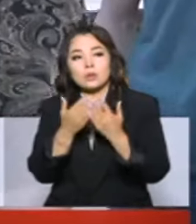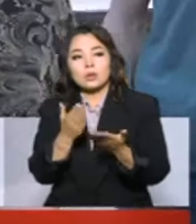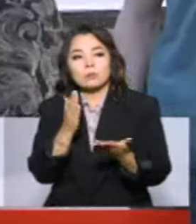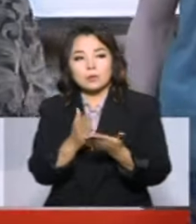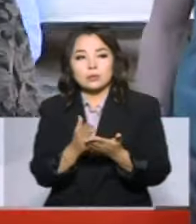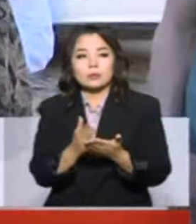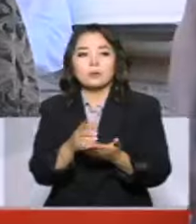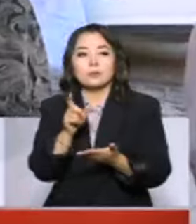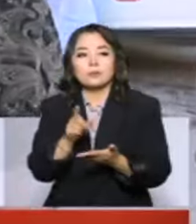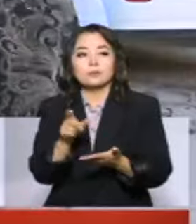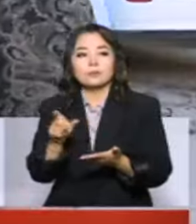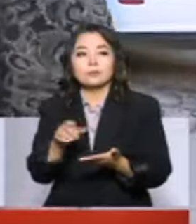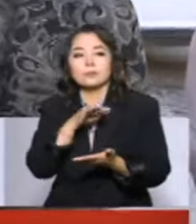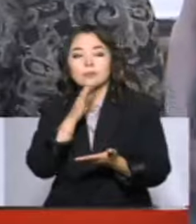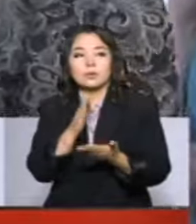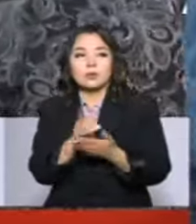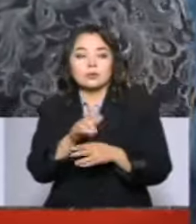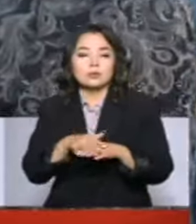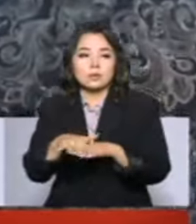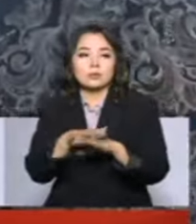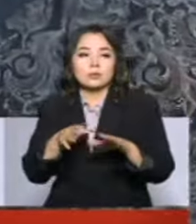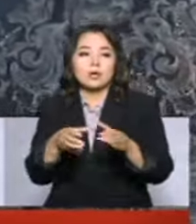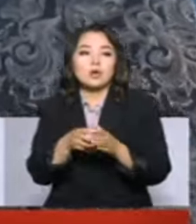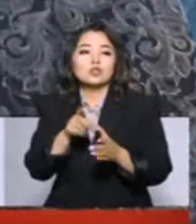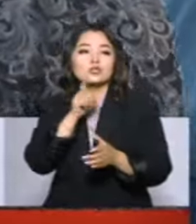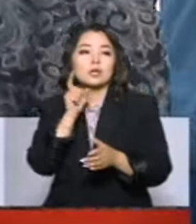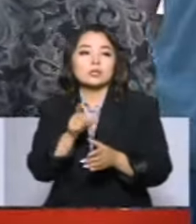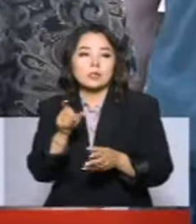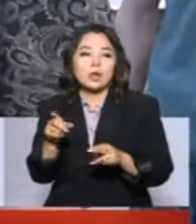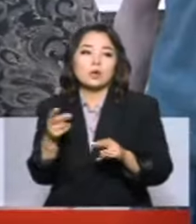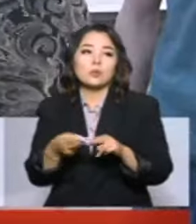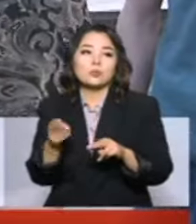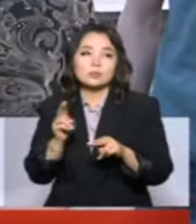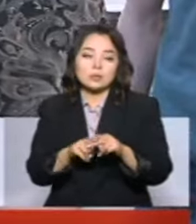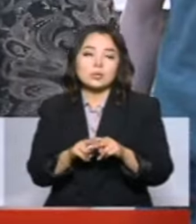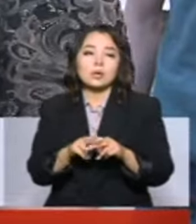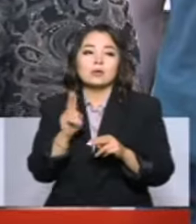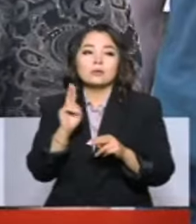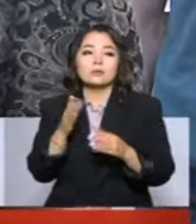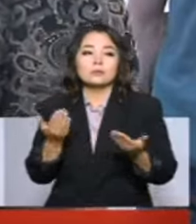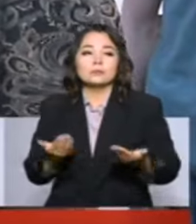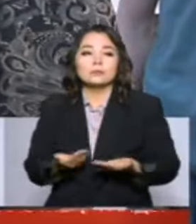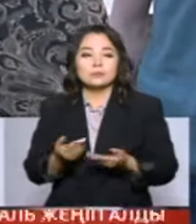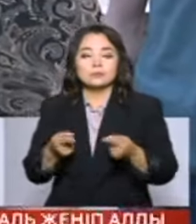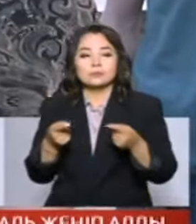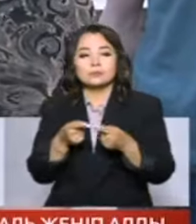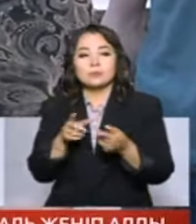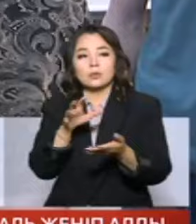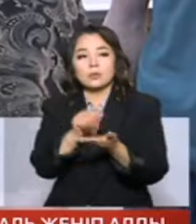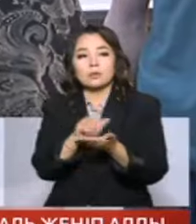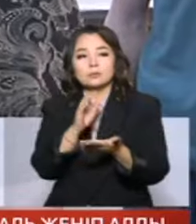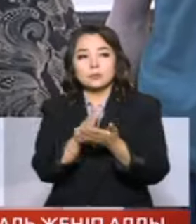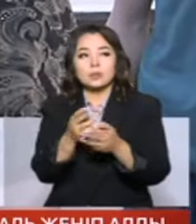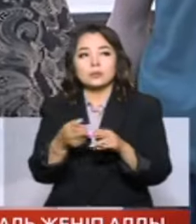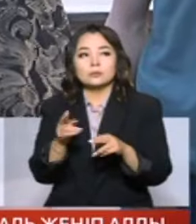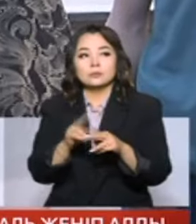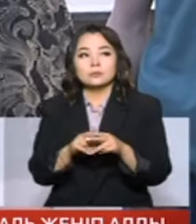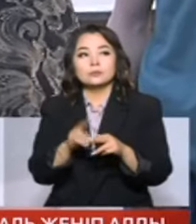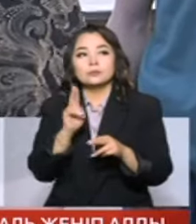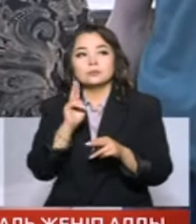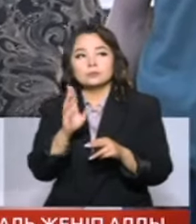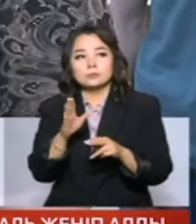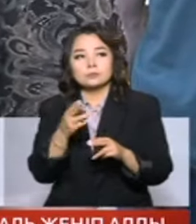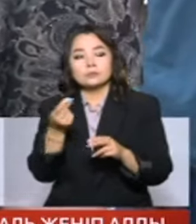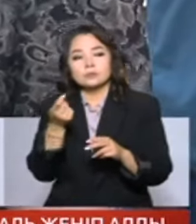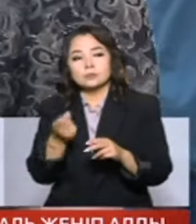Көп азаматтар, азаматшалар, жастар, олар квартира снимать етіп тұрады. Енді қазір квартиралар